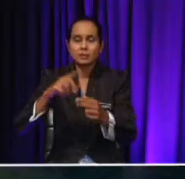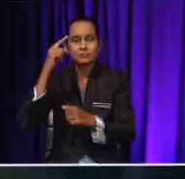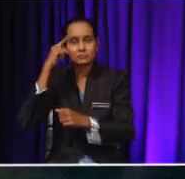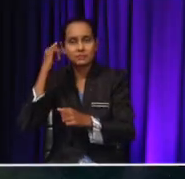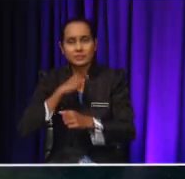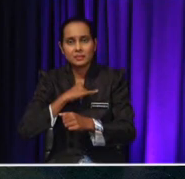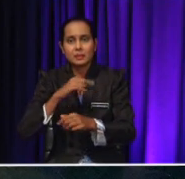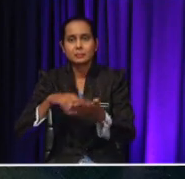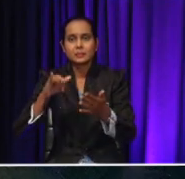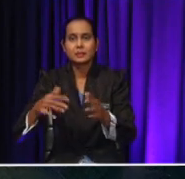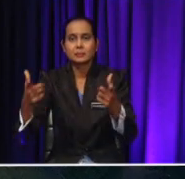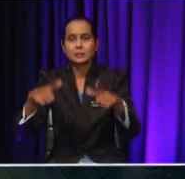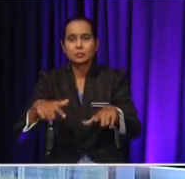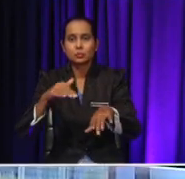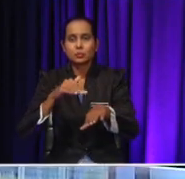banyak